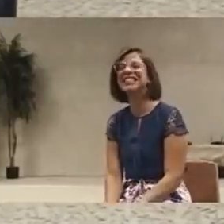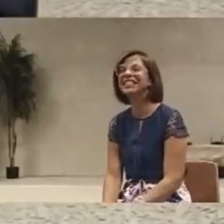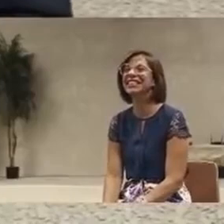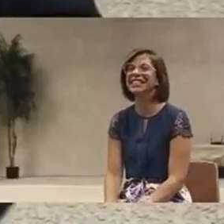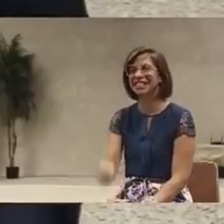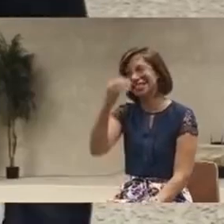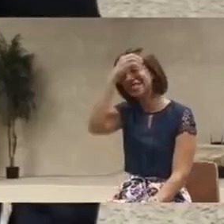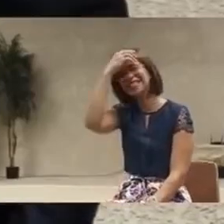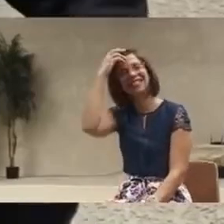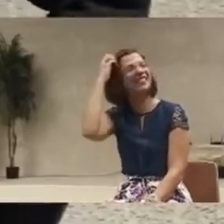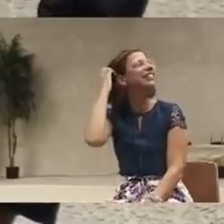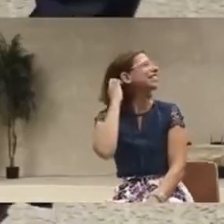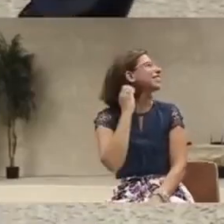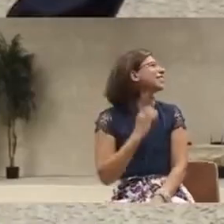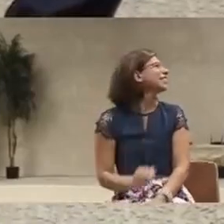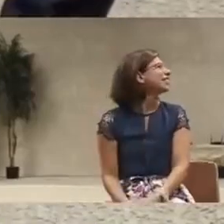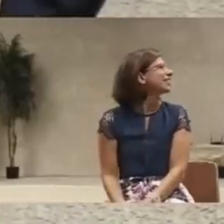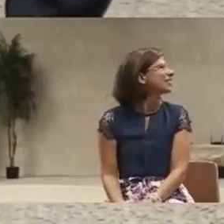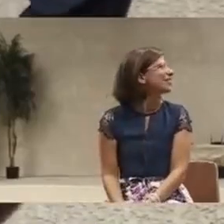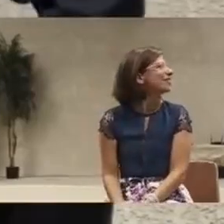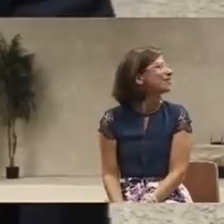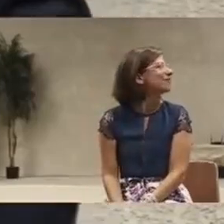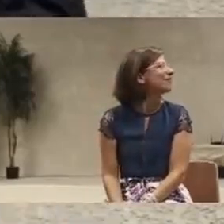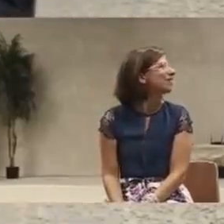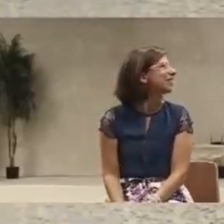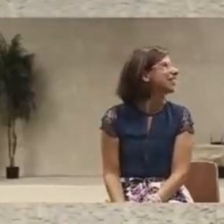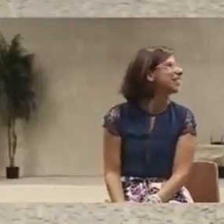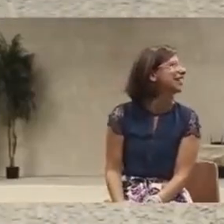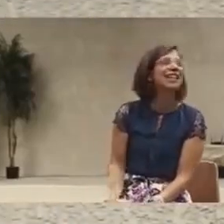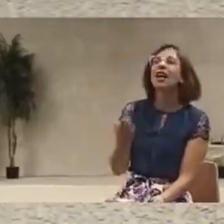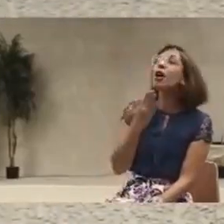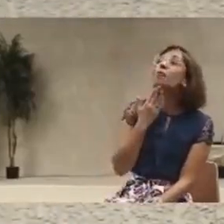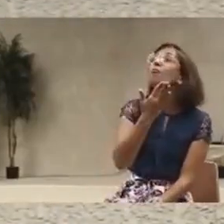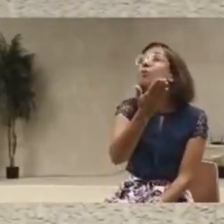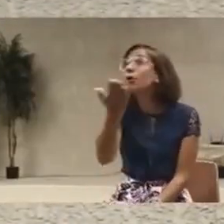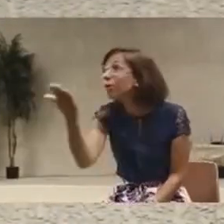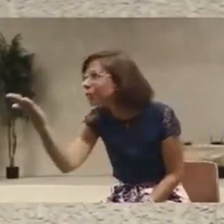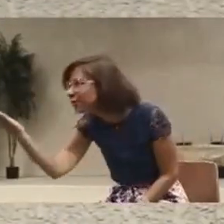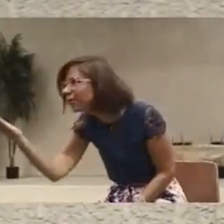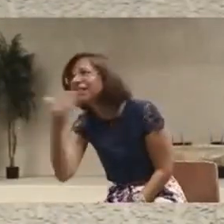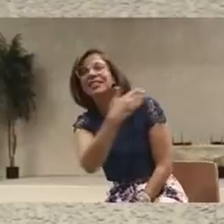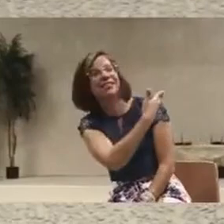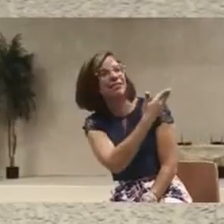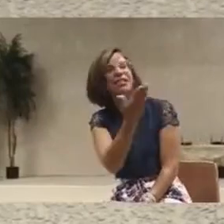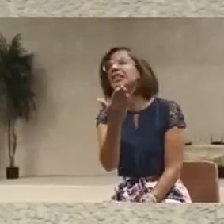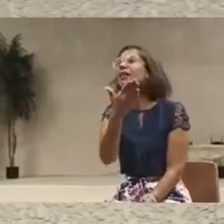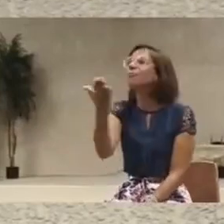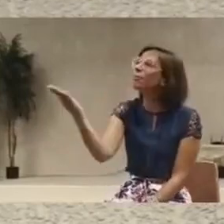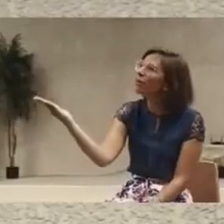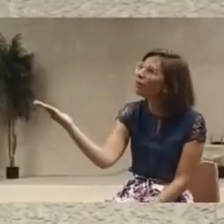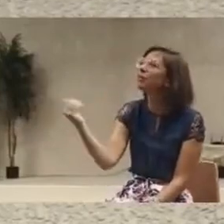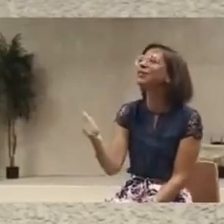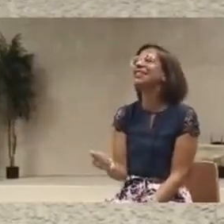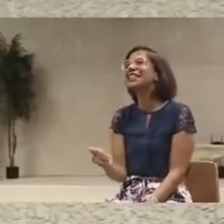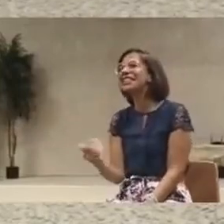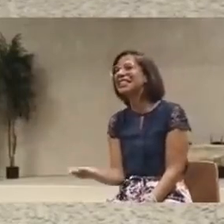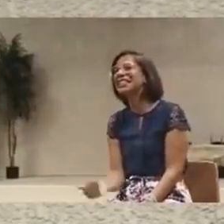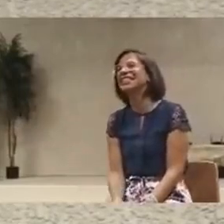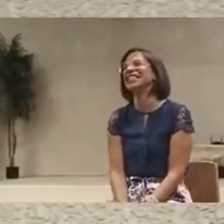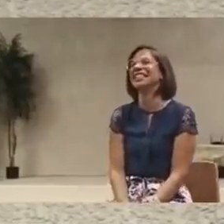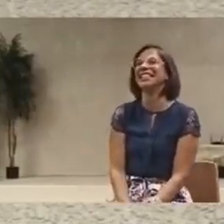Corinthiens chapitre 10, verset 1. Je veux saluer nos amis qui sont